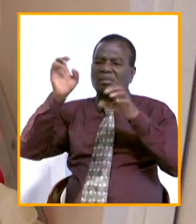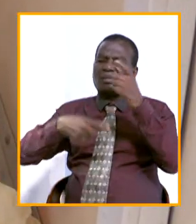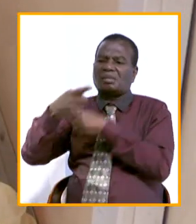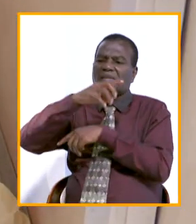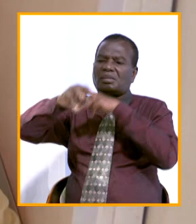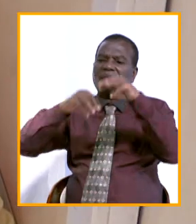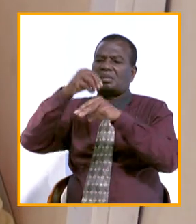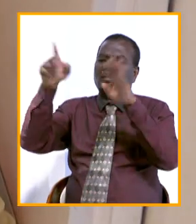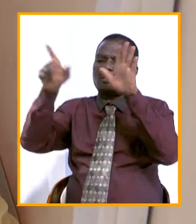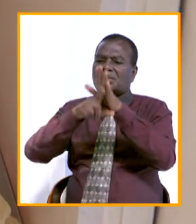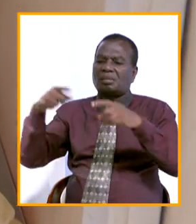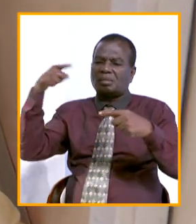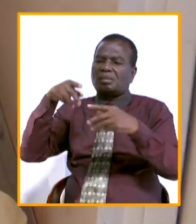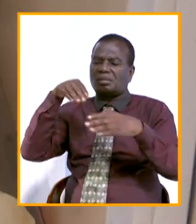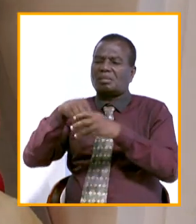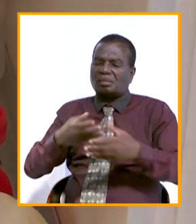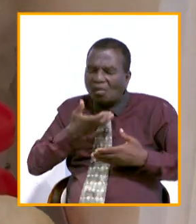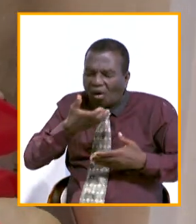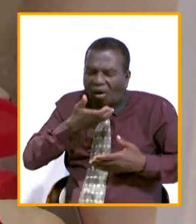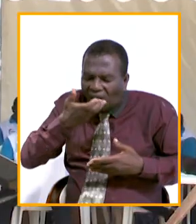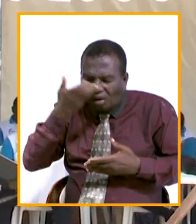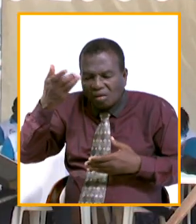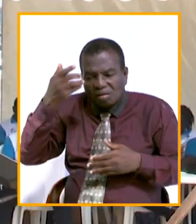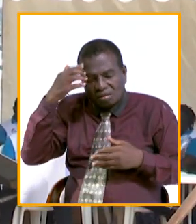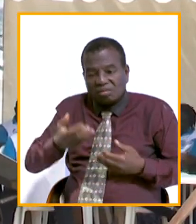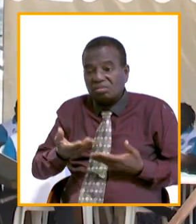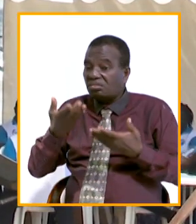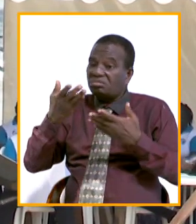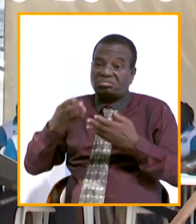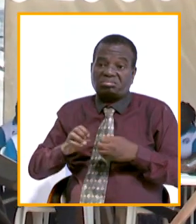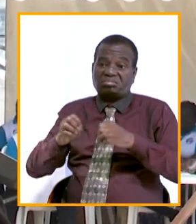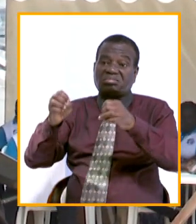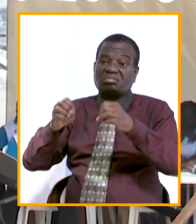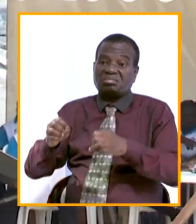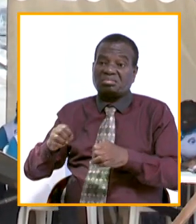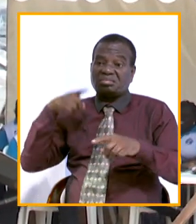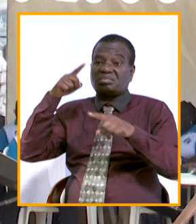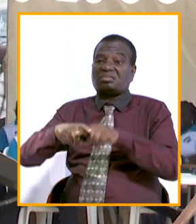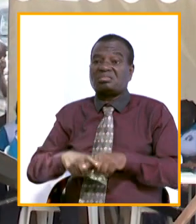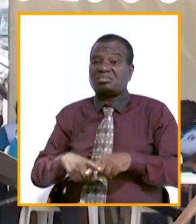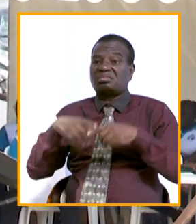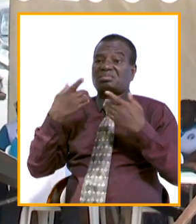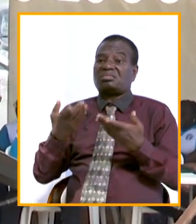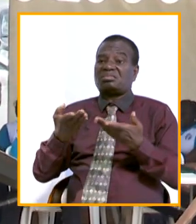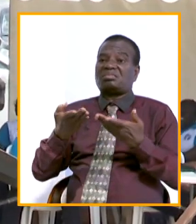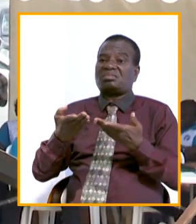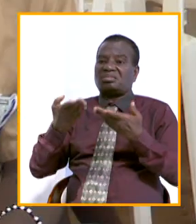la lutte contre la tuberculose. En dépit des nombreux efforts entrepris, les défis restent encore à relever en termes